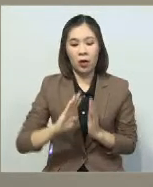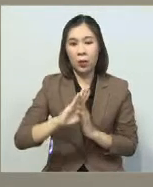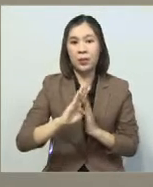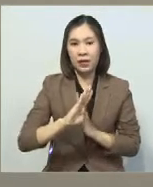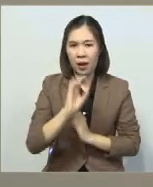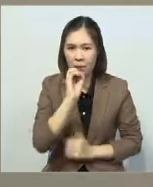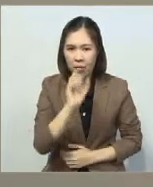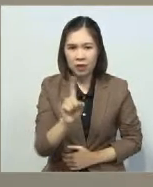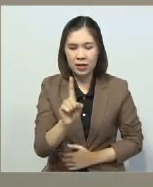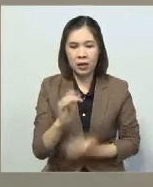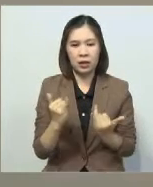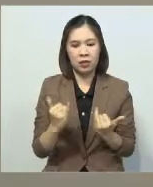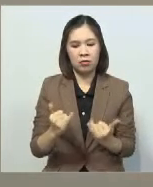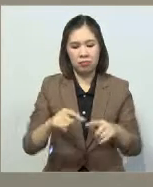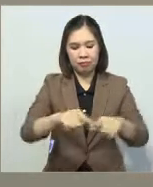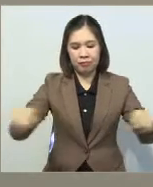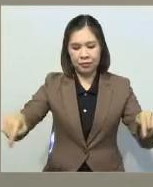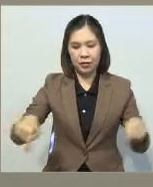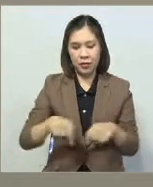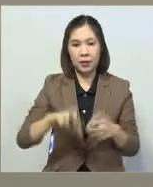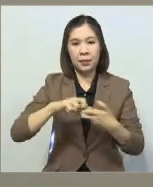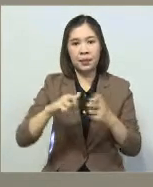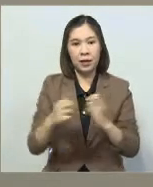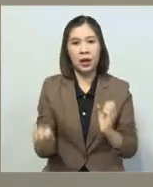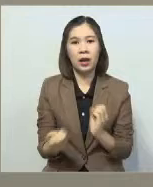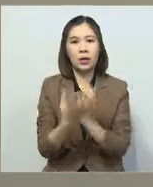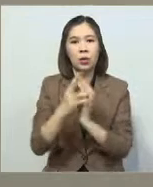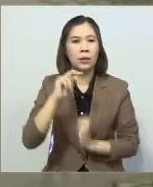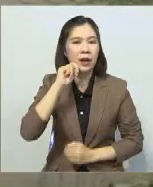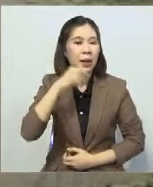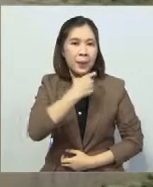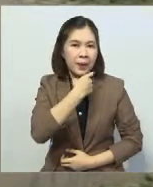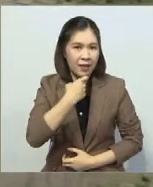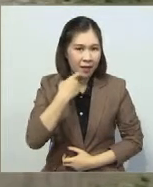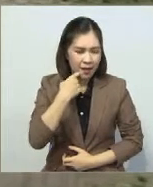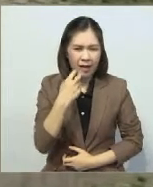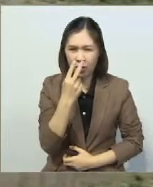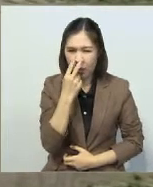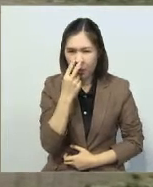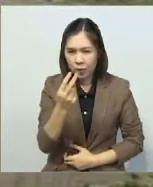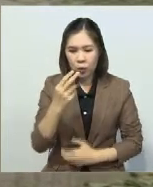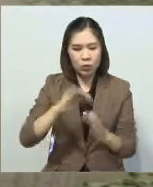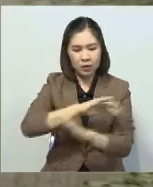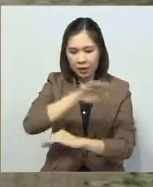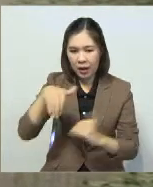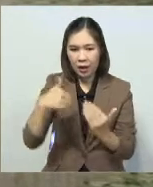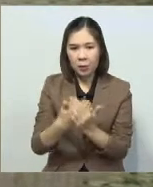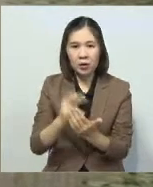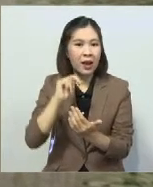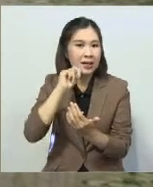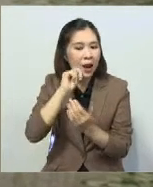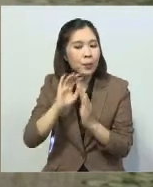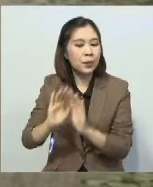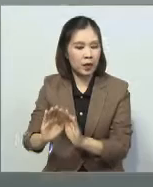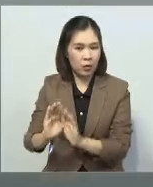รบอกว่าหลายพื้นที่ของจังหวัดบึงการเริ่มได้รับผลกระทบจากภัยแล้งแล้วแต่ว่าถ้าไปดูในภาพรวมการเก็บกักน้ำ